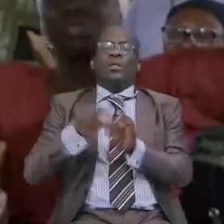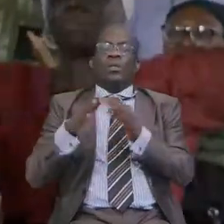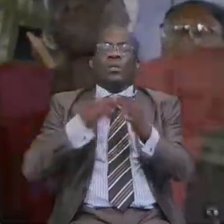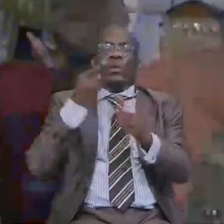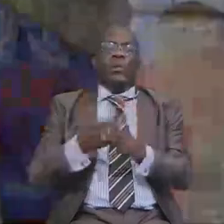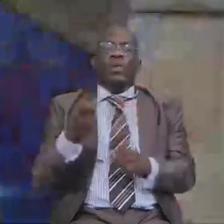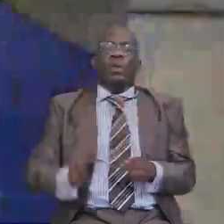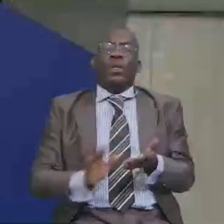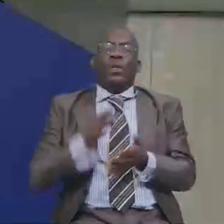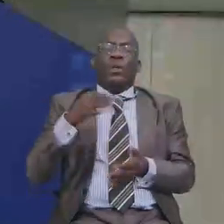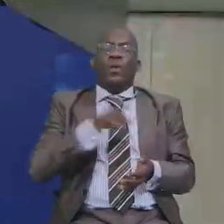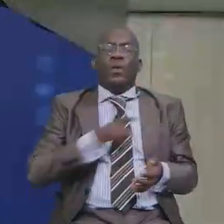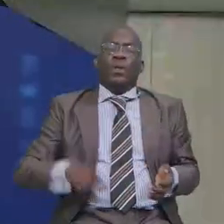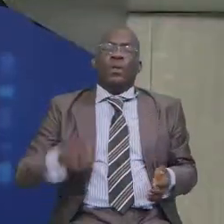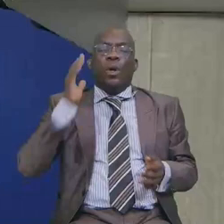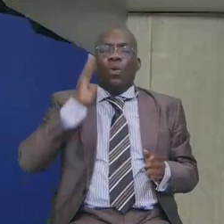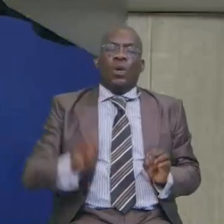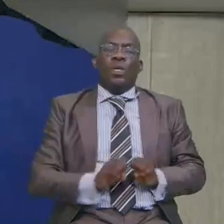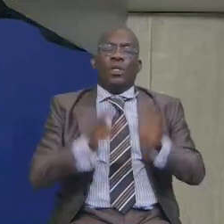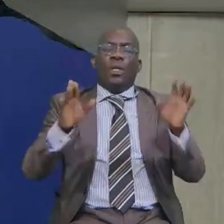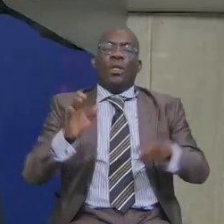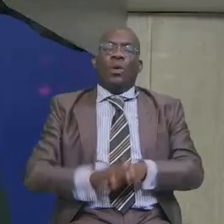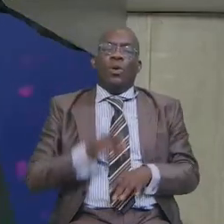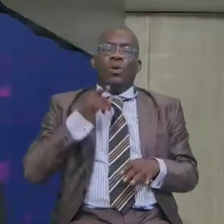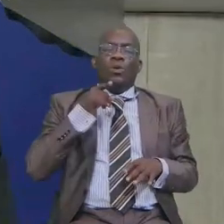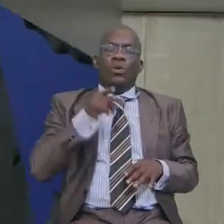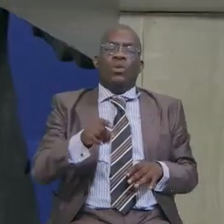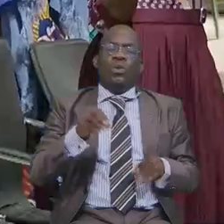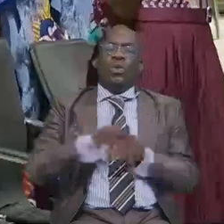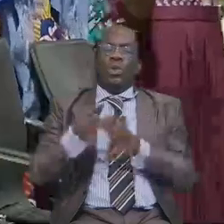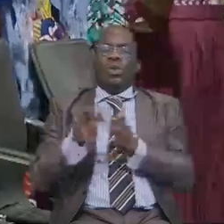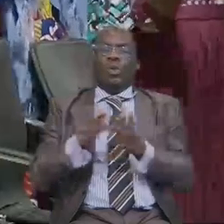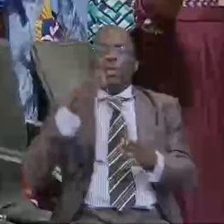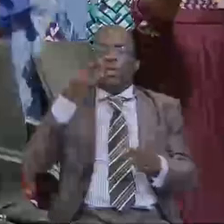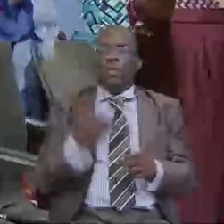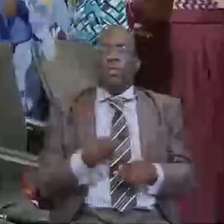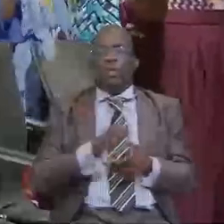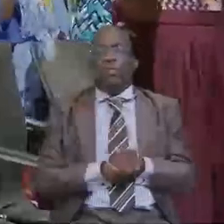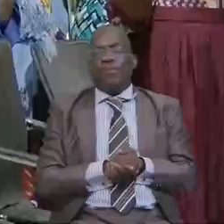La grâce, la gloire du Seigneur va luire sur ta vie au nom de Jésus.